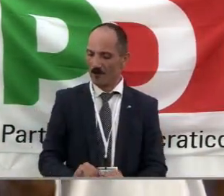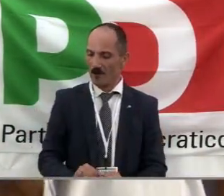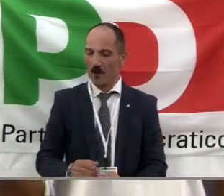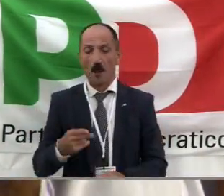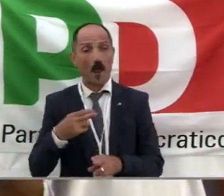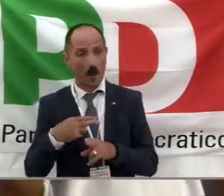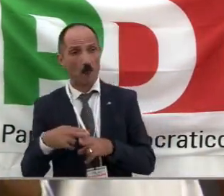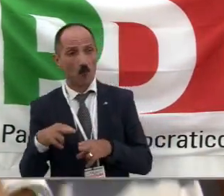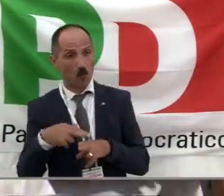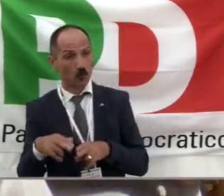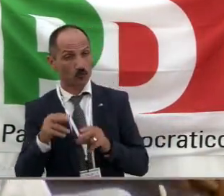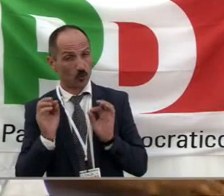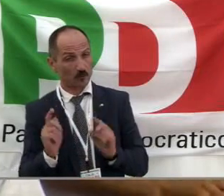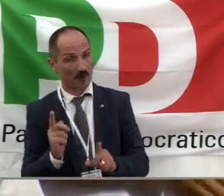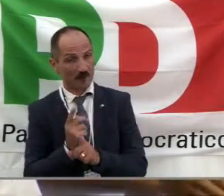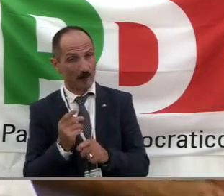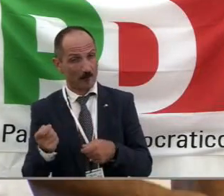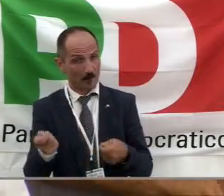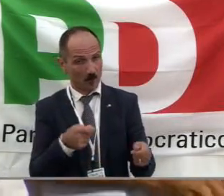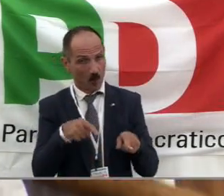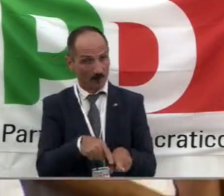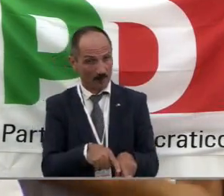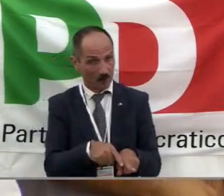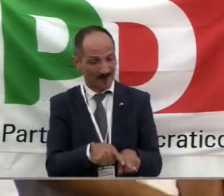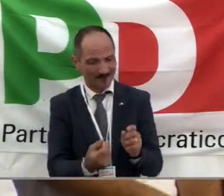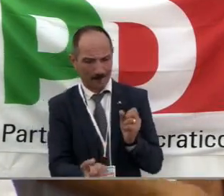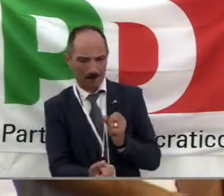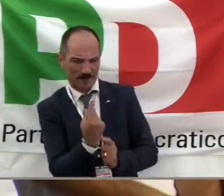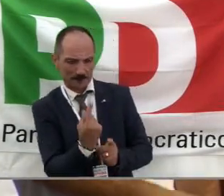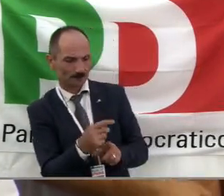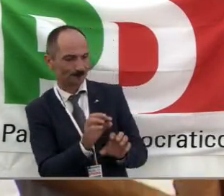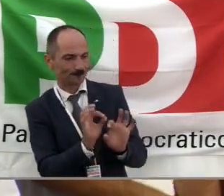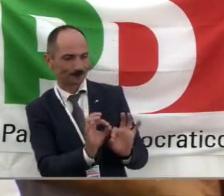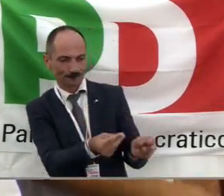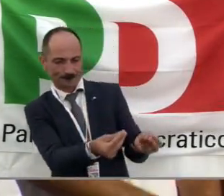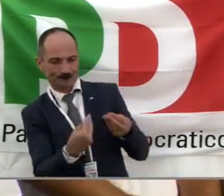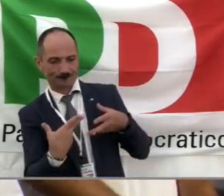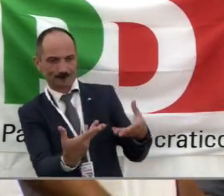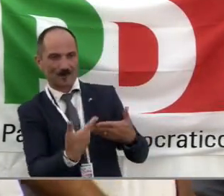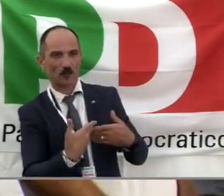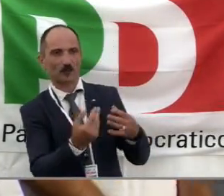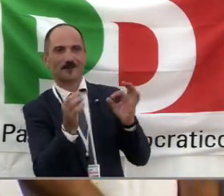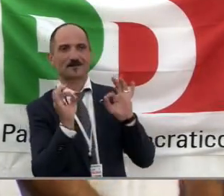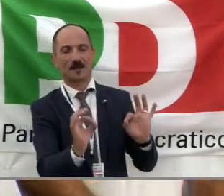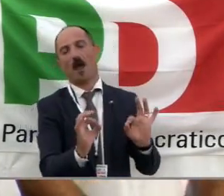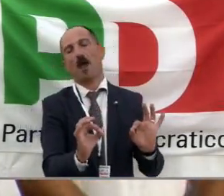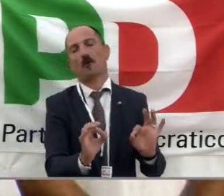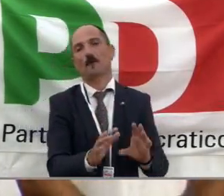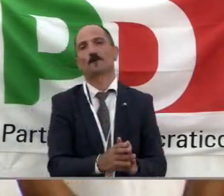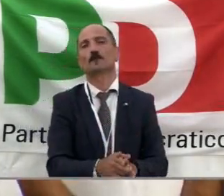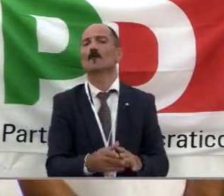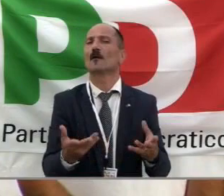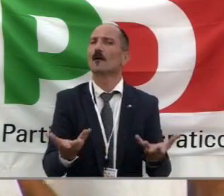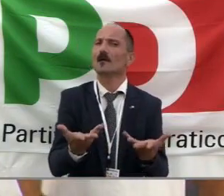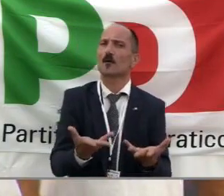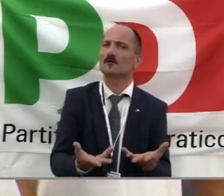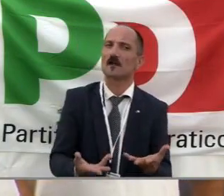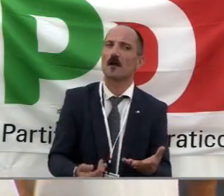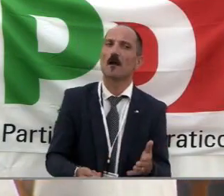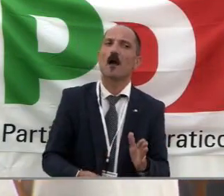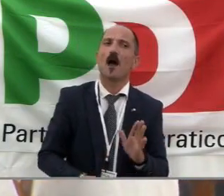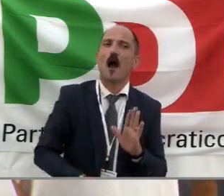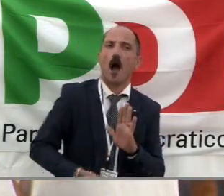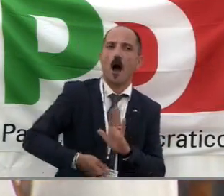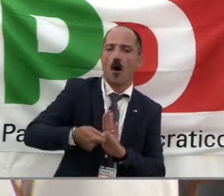un mutuo da questa manovra non avrà nulla. L'unica cosa che avrà, sapete qual è? L'aumento